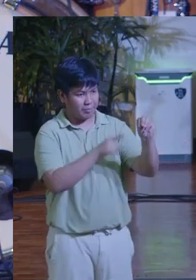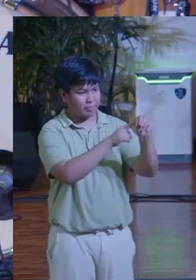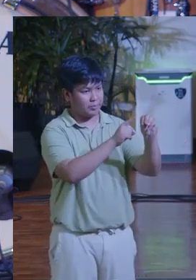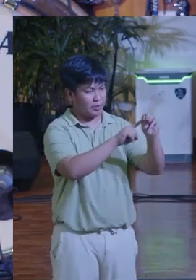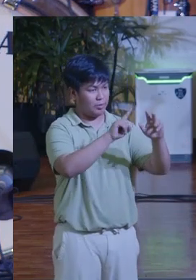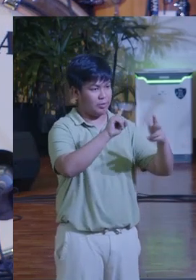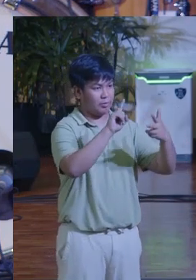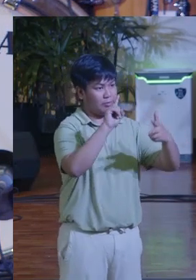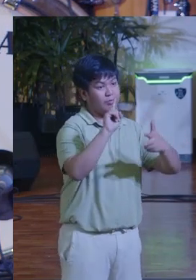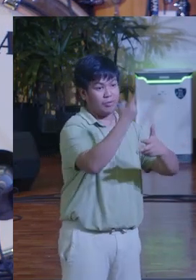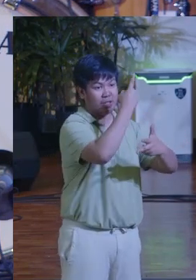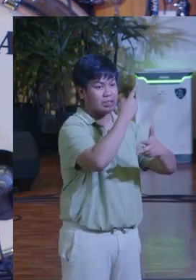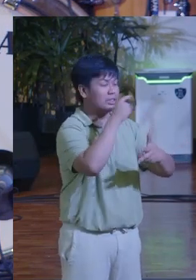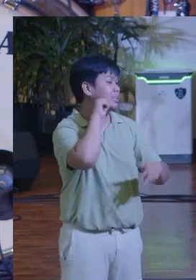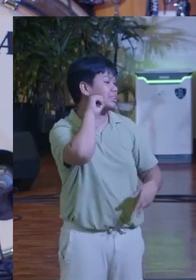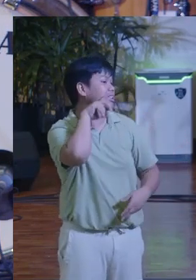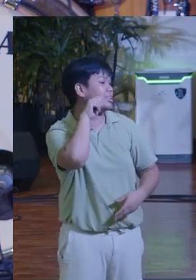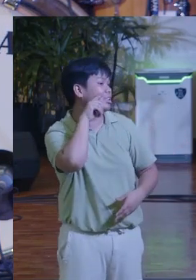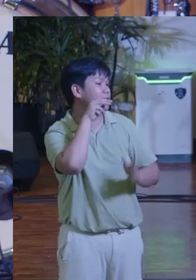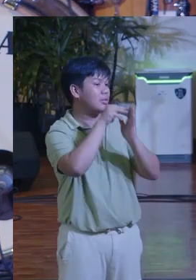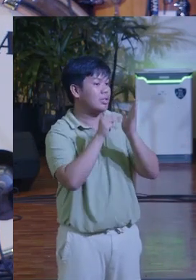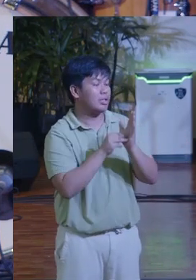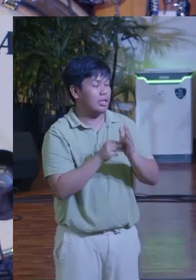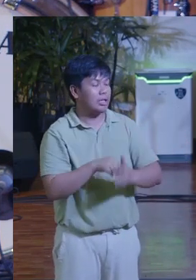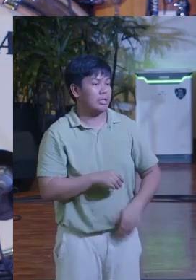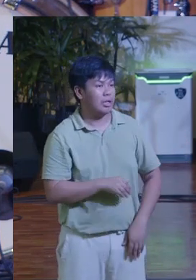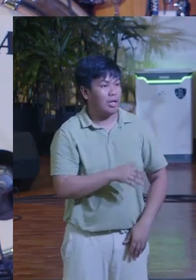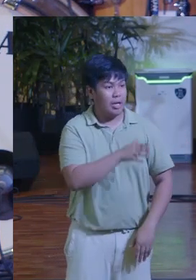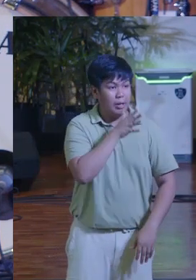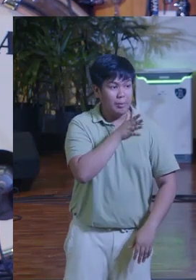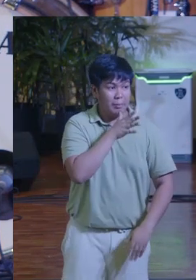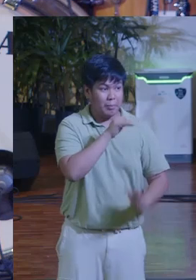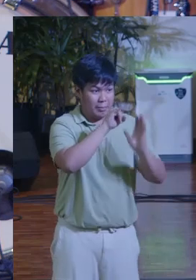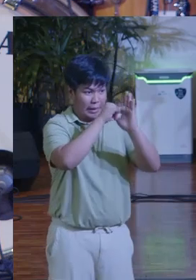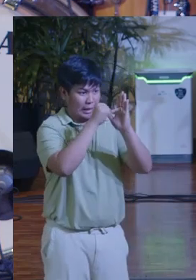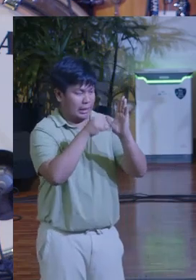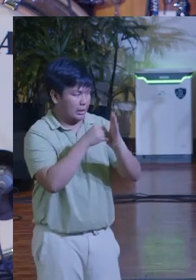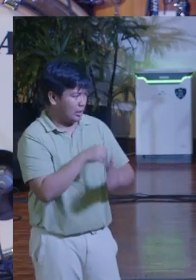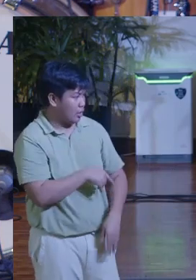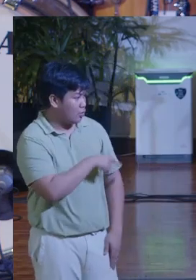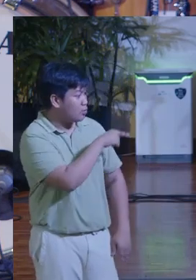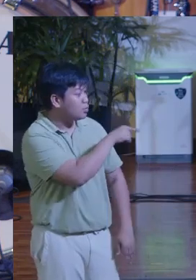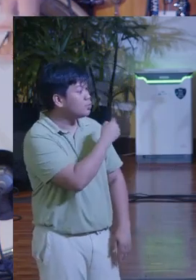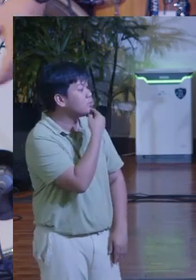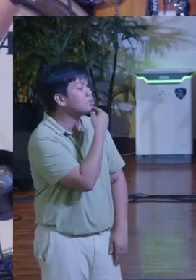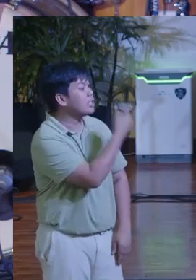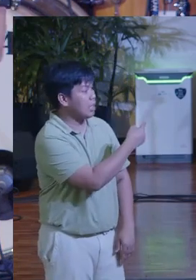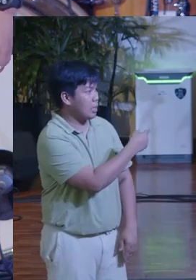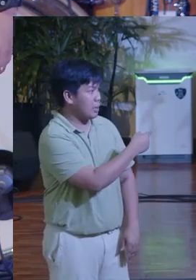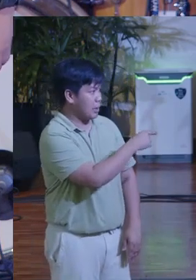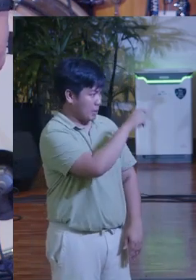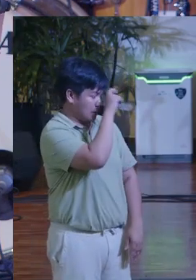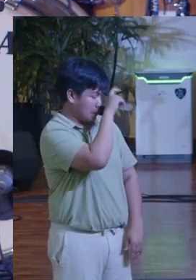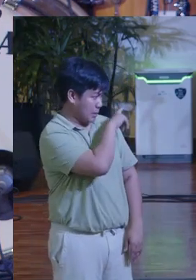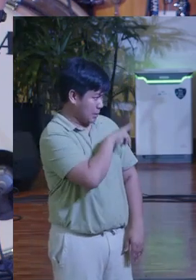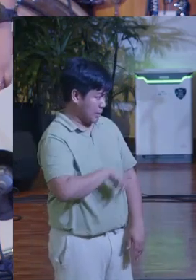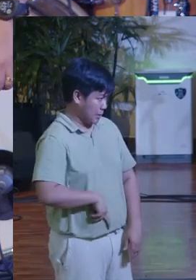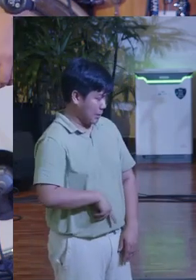lahat ng ate, pinagbilinan ni mama. O ang sabihin mo dun sa Pharaoh, pagka siya ang